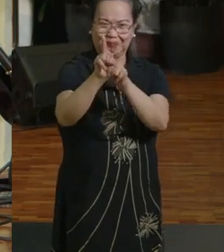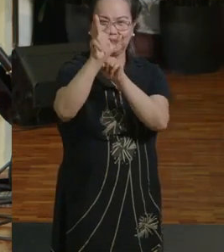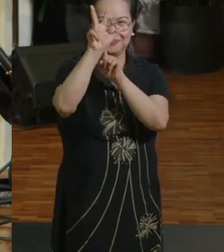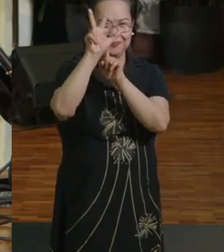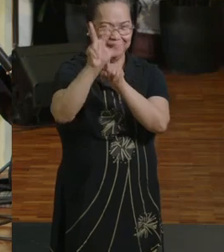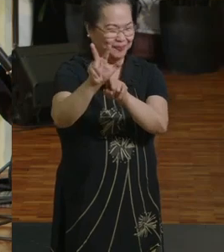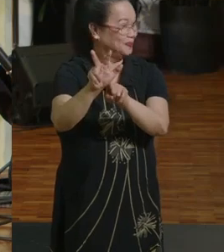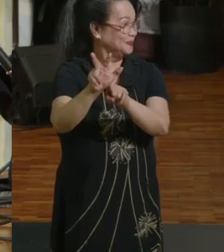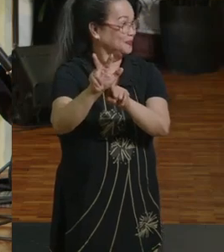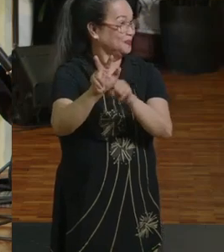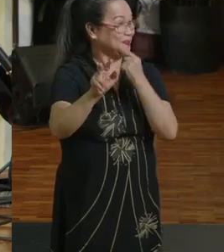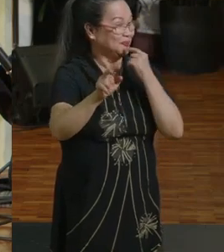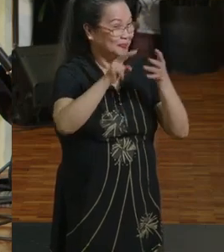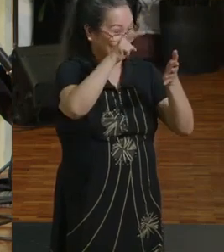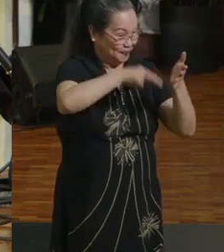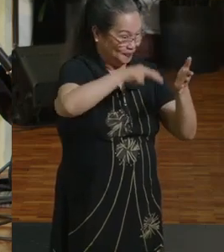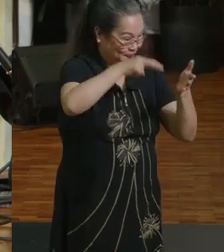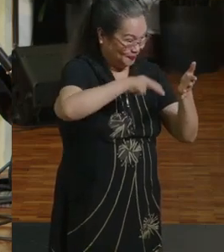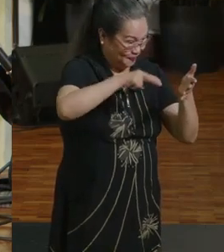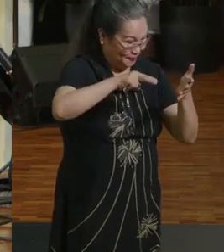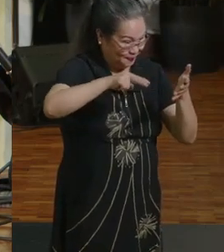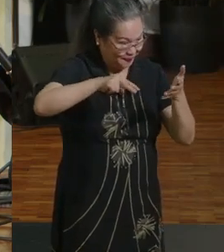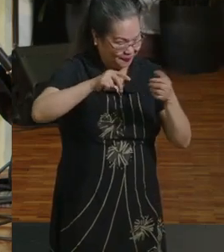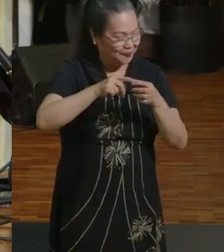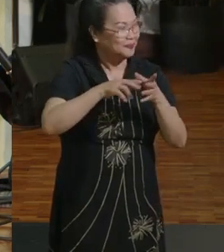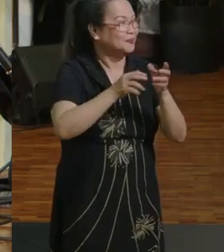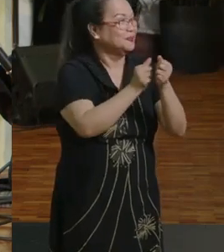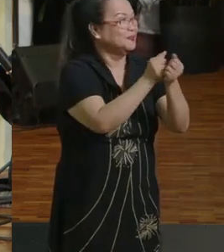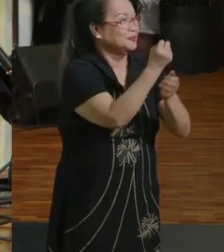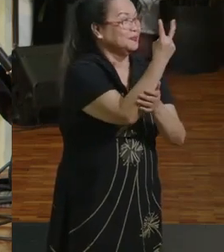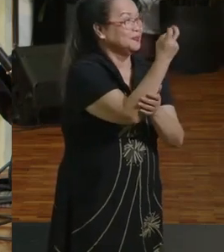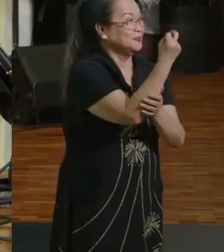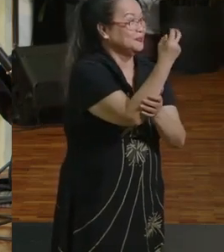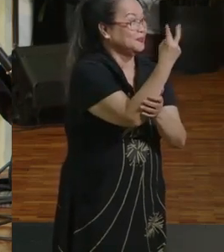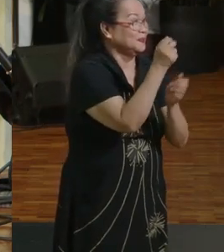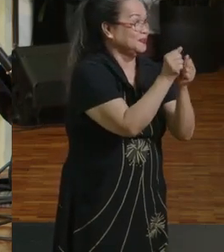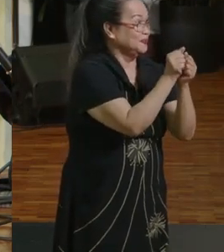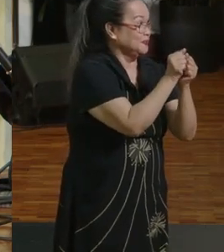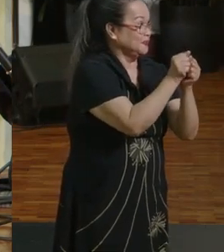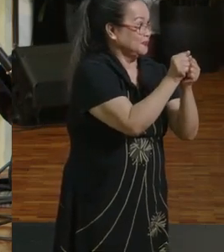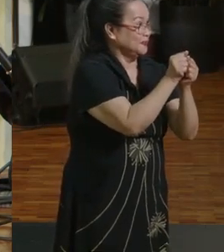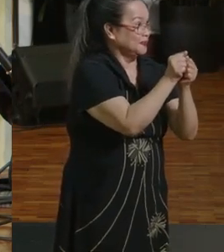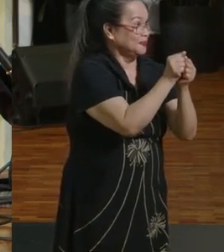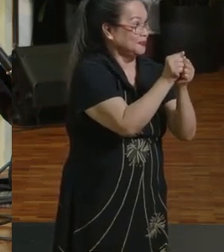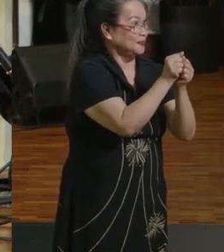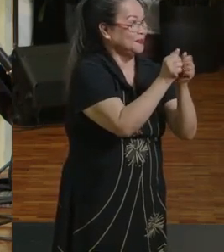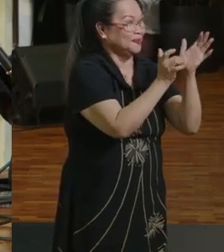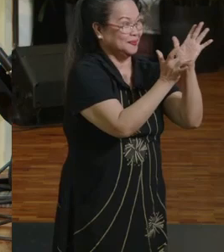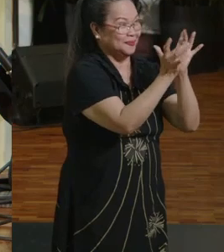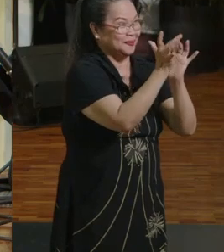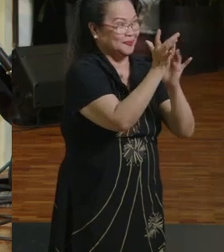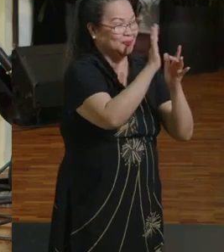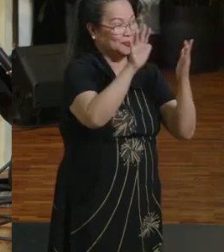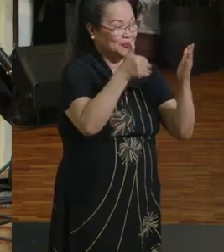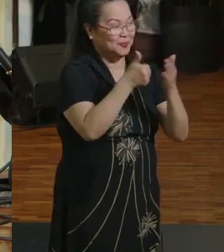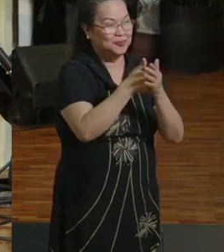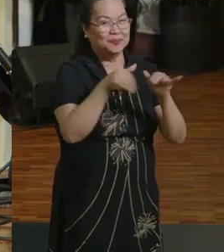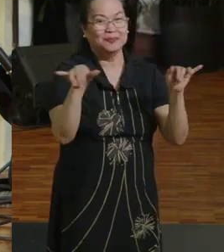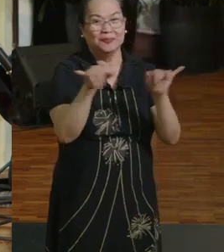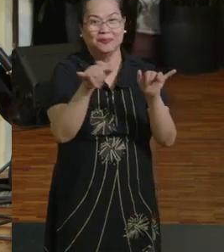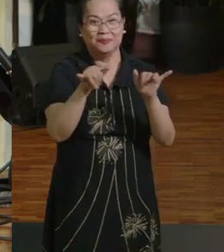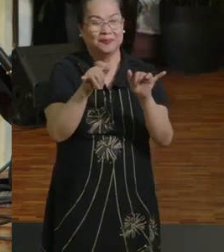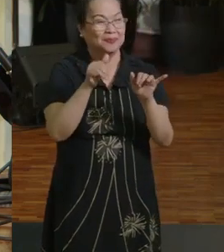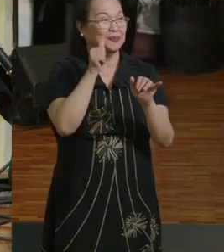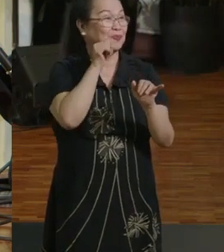And also, so in the 12 we were with him, yung previous phrase, and also